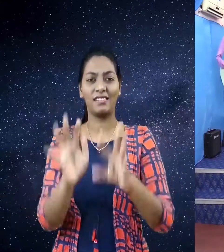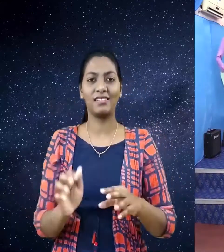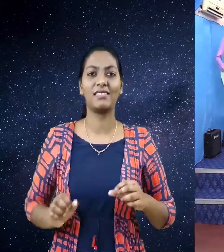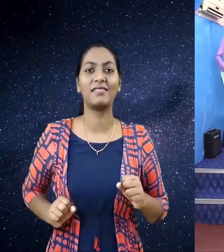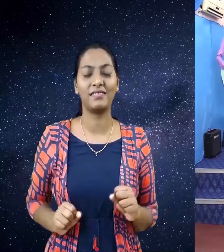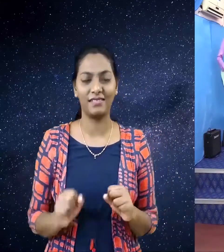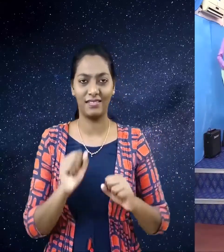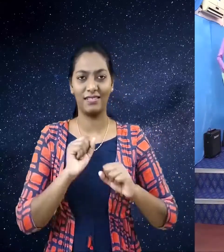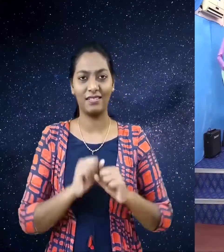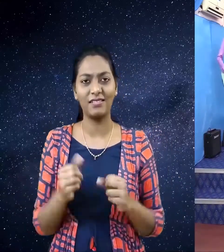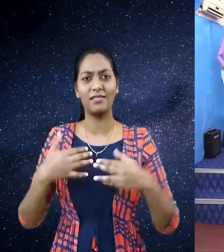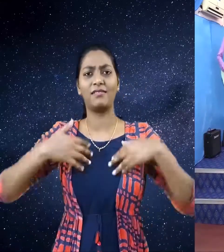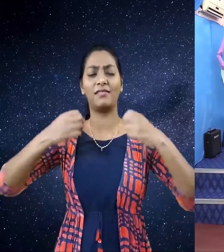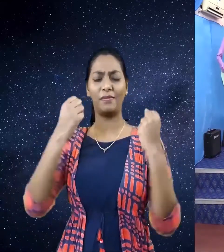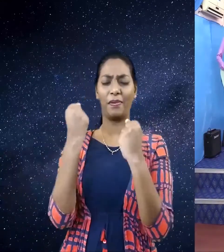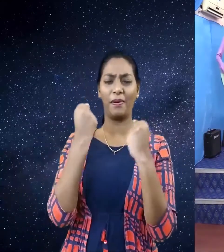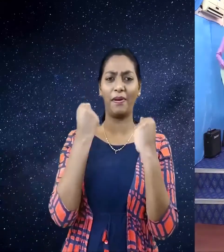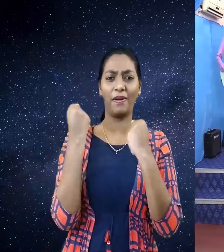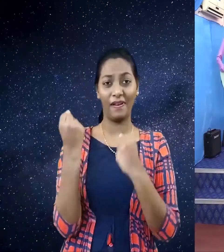मैं